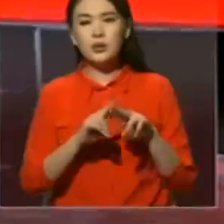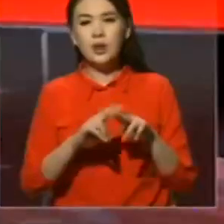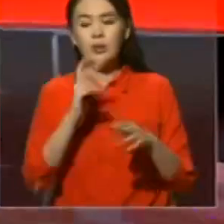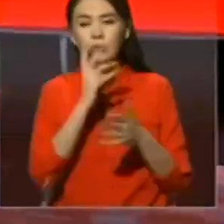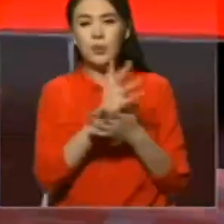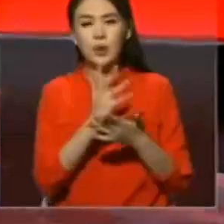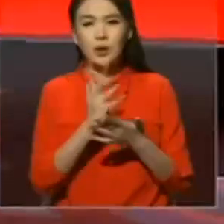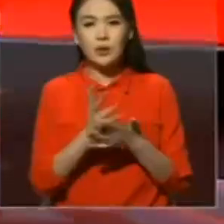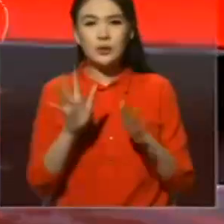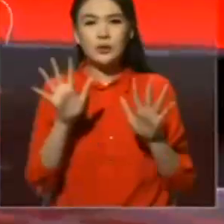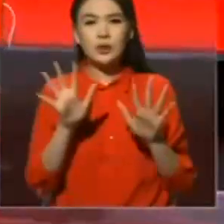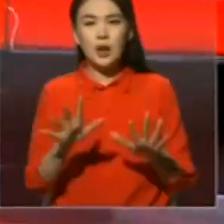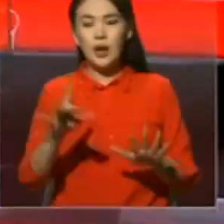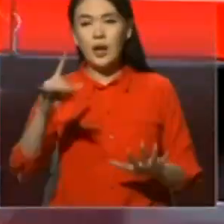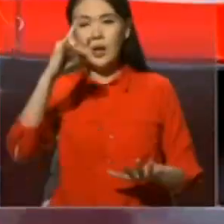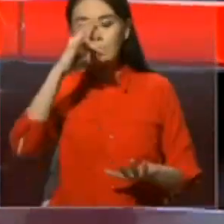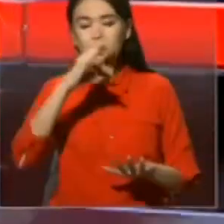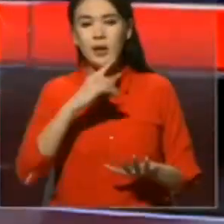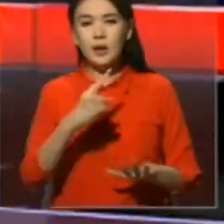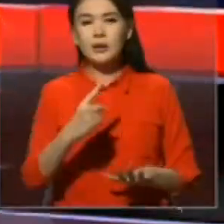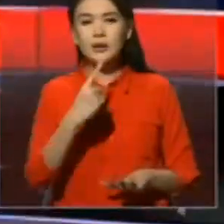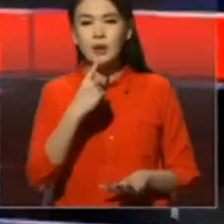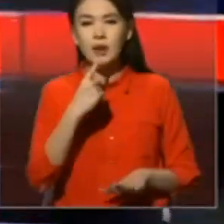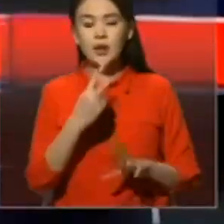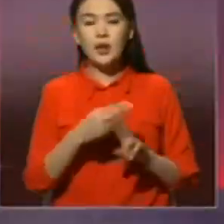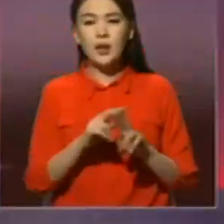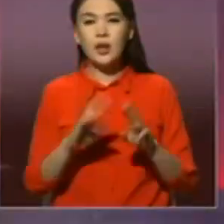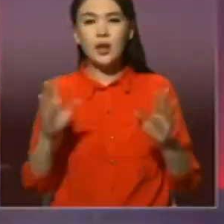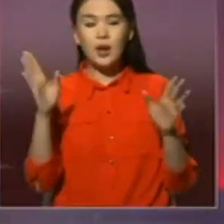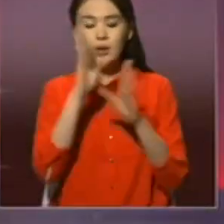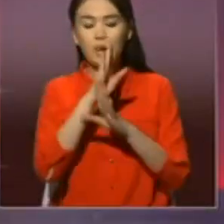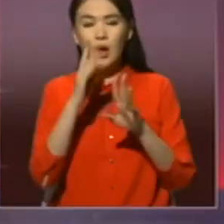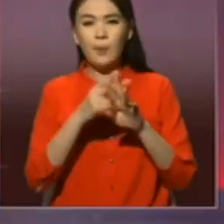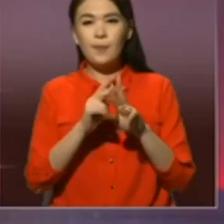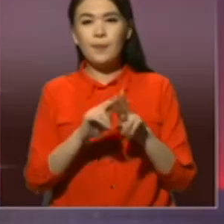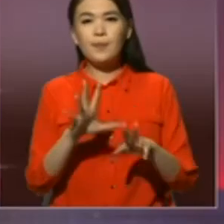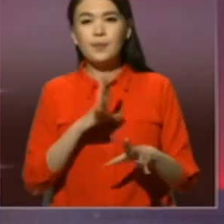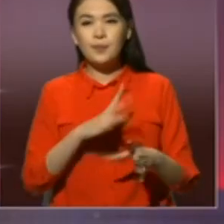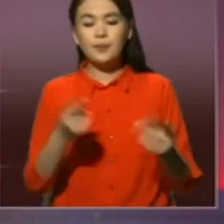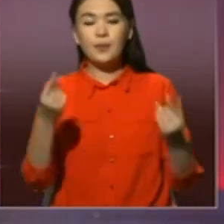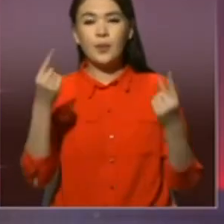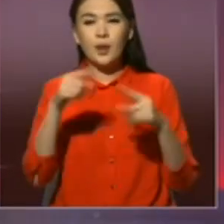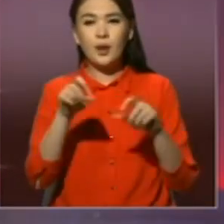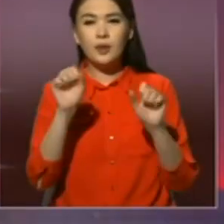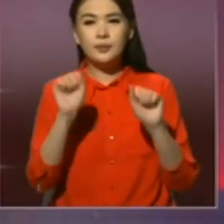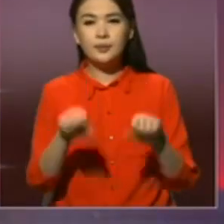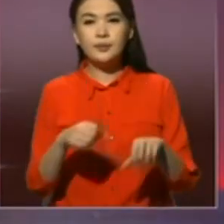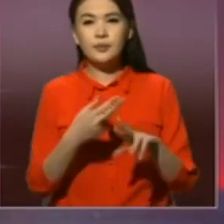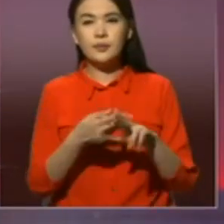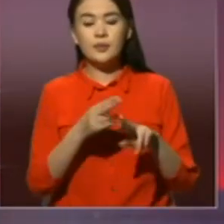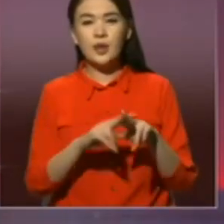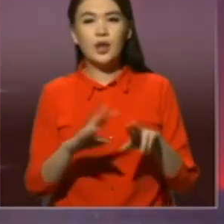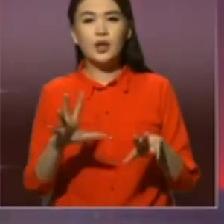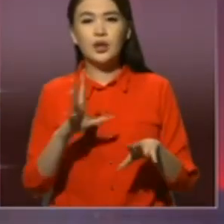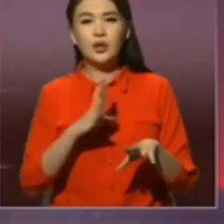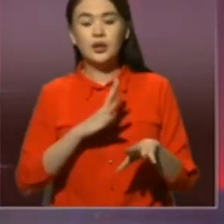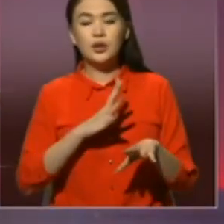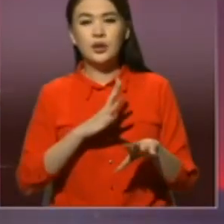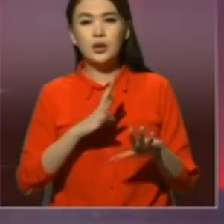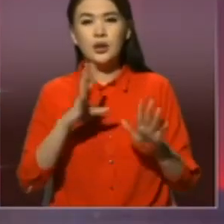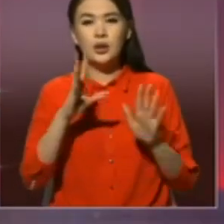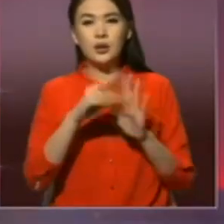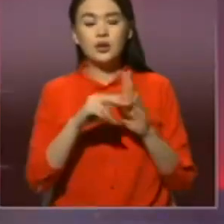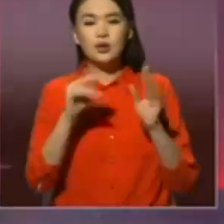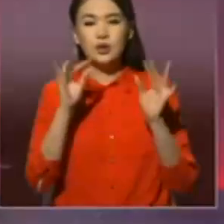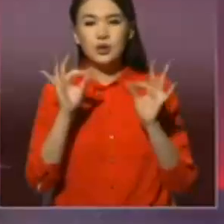бұндай органның бүгін қазақ тілінің тағдырын көтеруі ол өте құптарлық мәселе. Оның ішінде жаңа жаппай шын мәнісінде